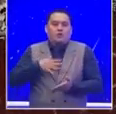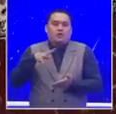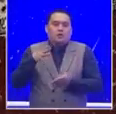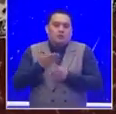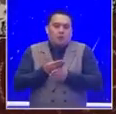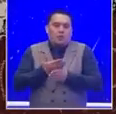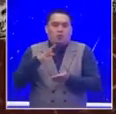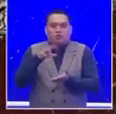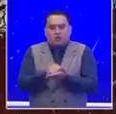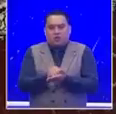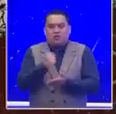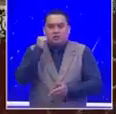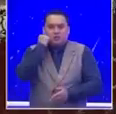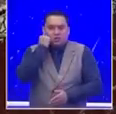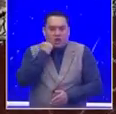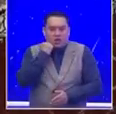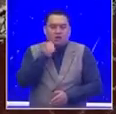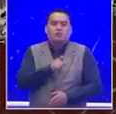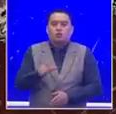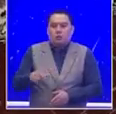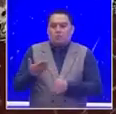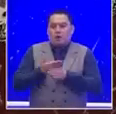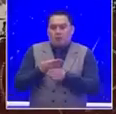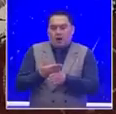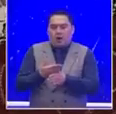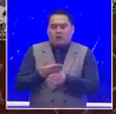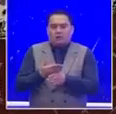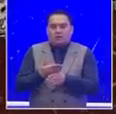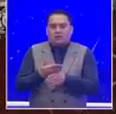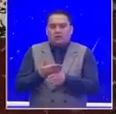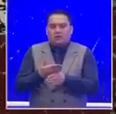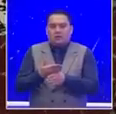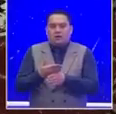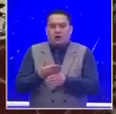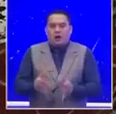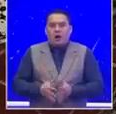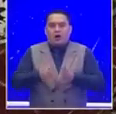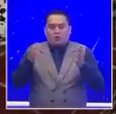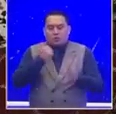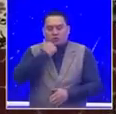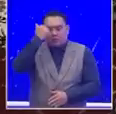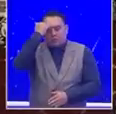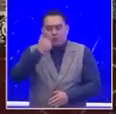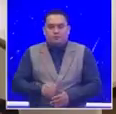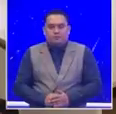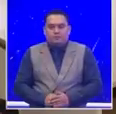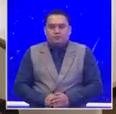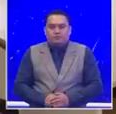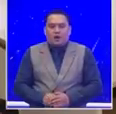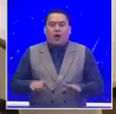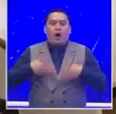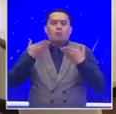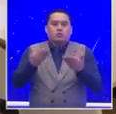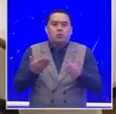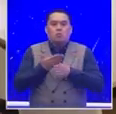этим занимается. Старикам помогают, бедным Это огромный низкий поклон. Обратиться